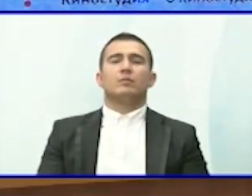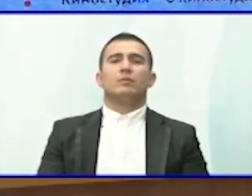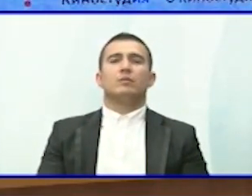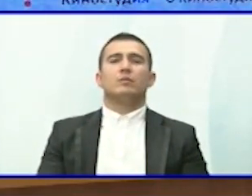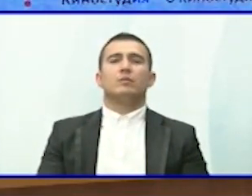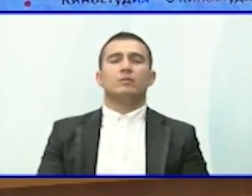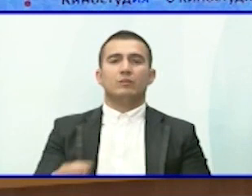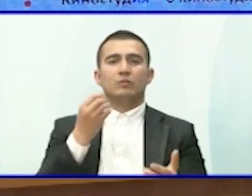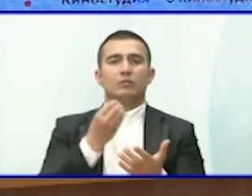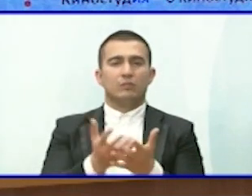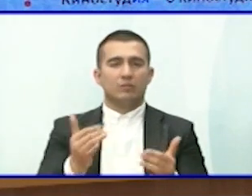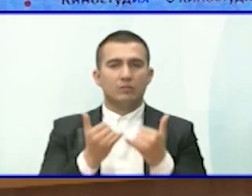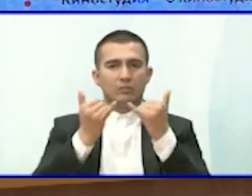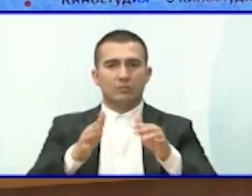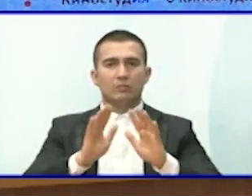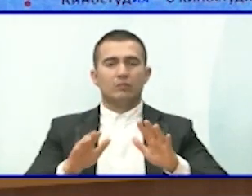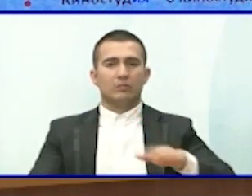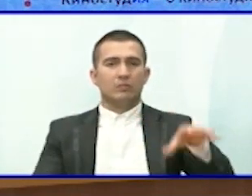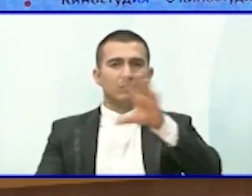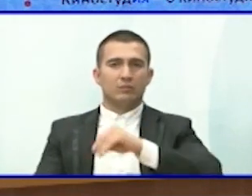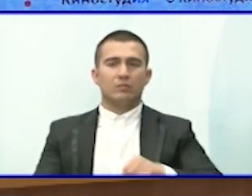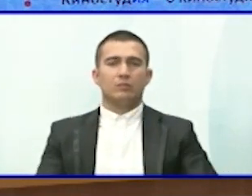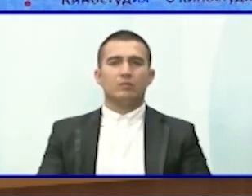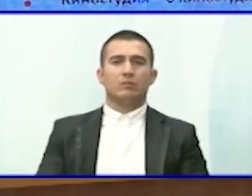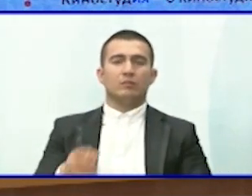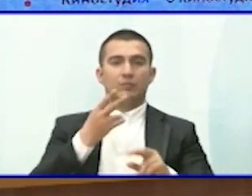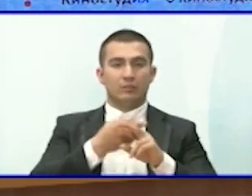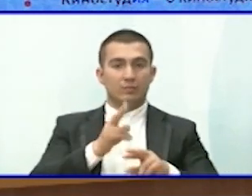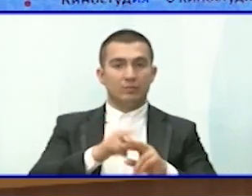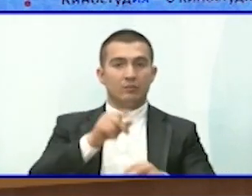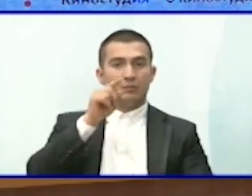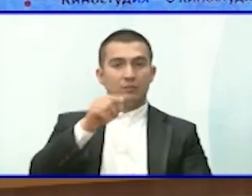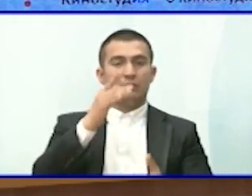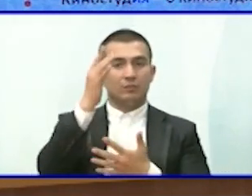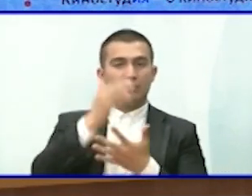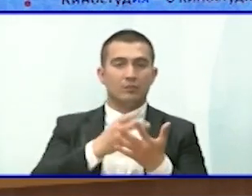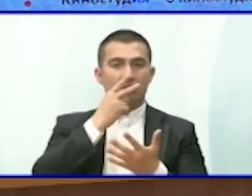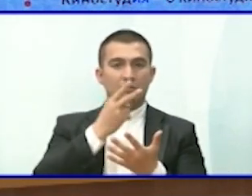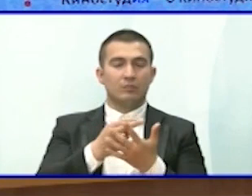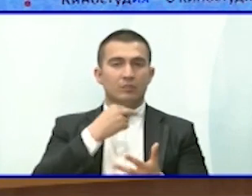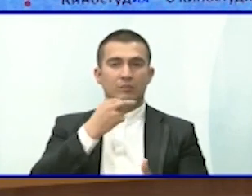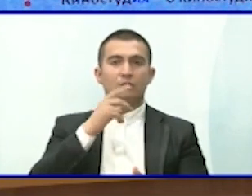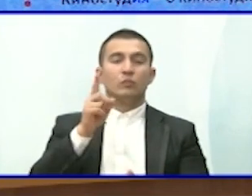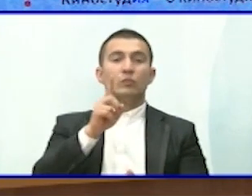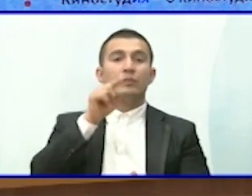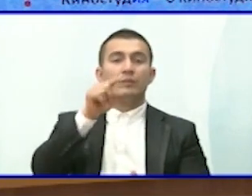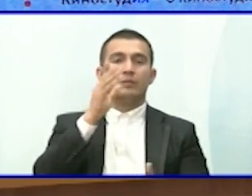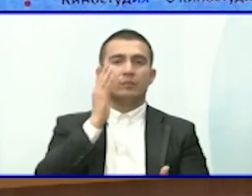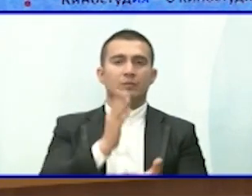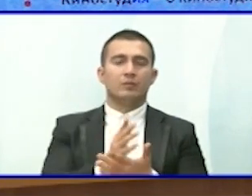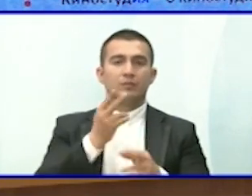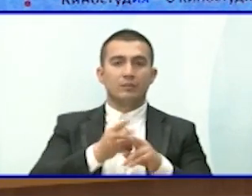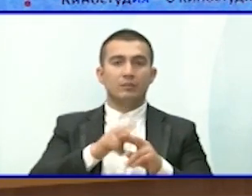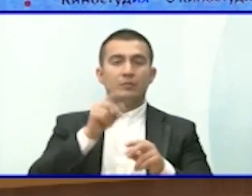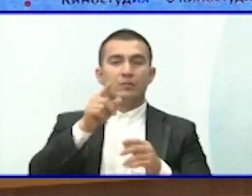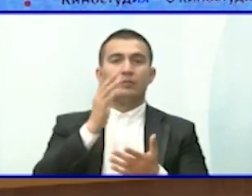уважаемые ученики обратите внимание на эту таблицу что здесь есть здесь